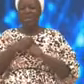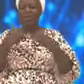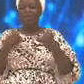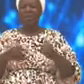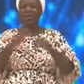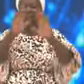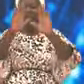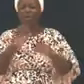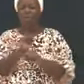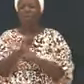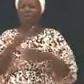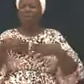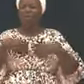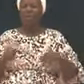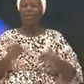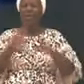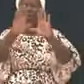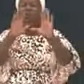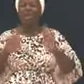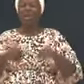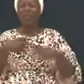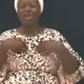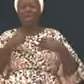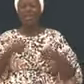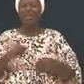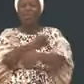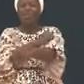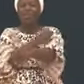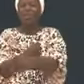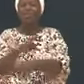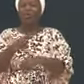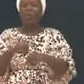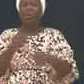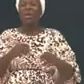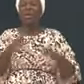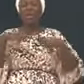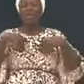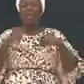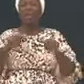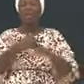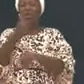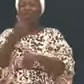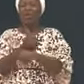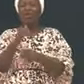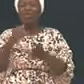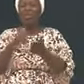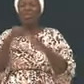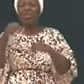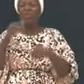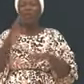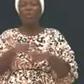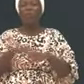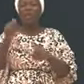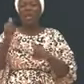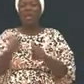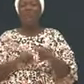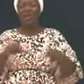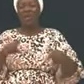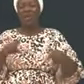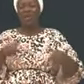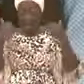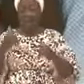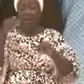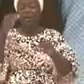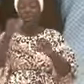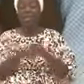miraculeuse la guérison naturelle confie mlle pour chaque vie maintenant maman au nom